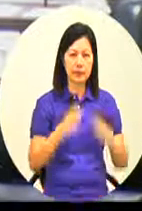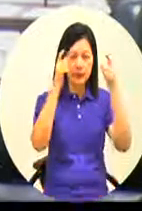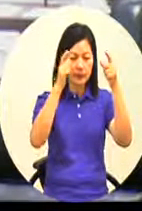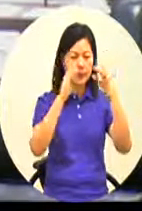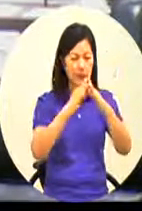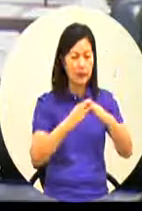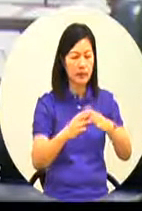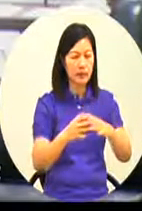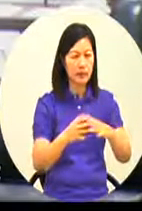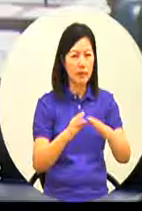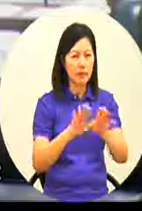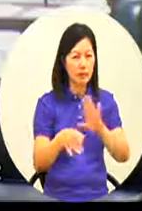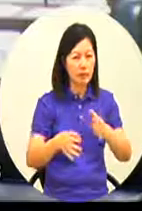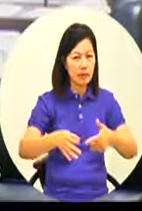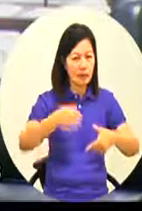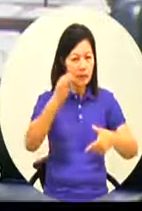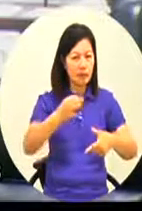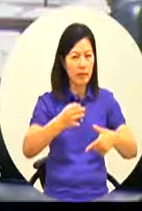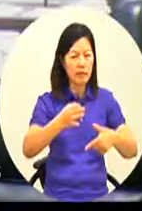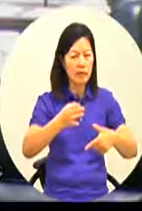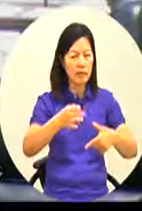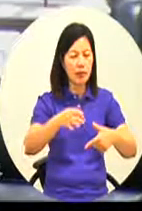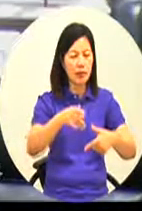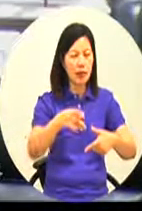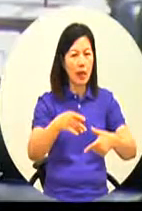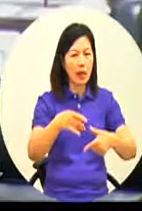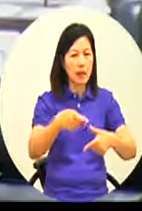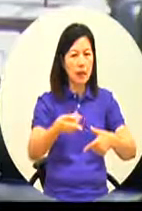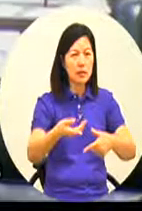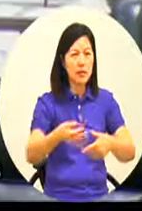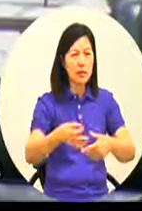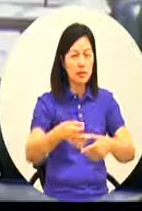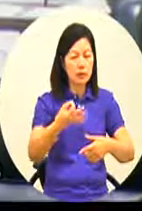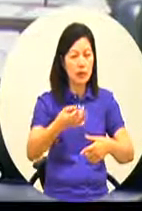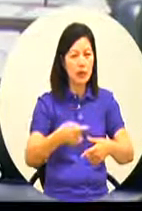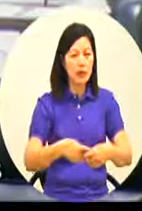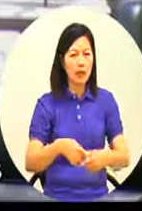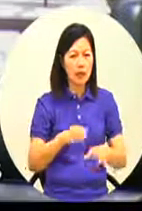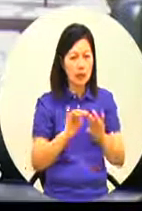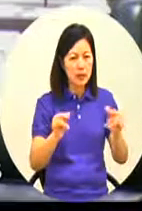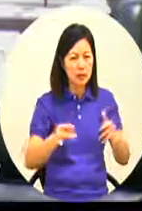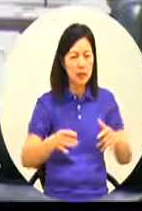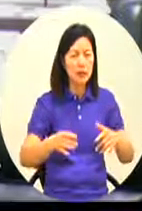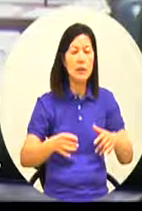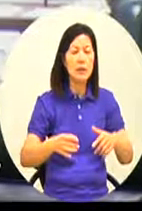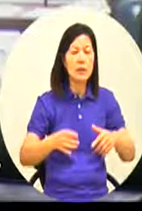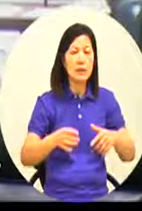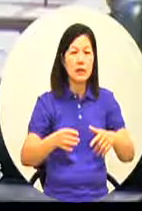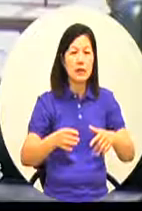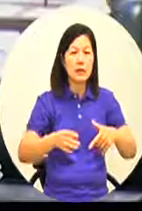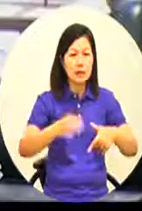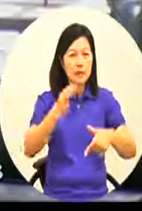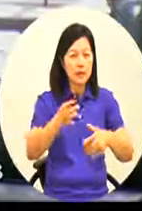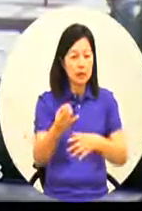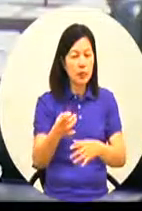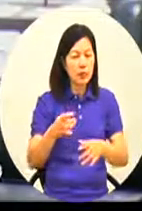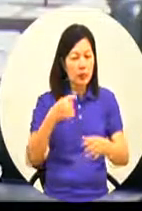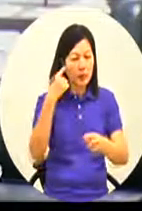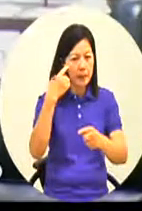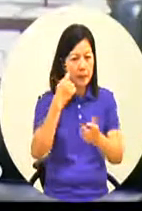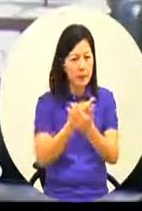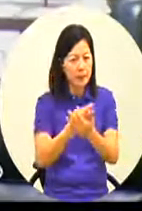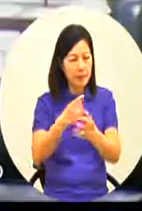好，那这些地价税，咱拢知啊，地价税是持有税，你就是每年拢缴嘛，好，所以地价税的部